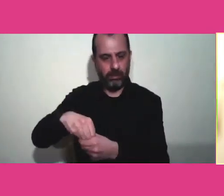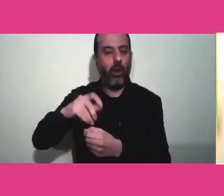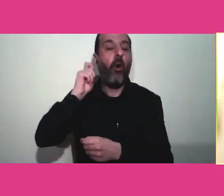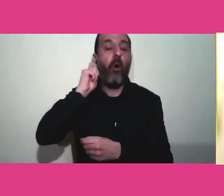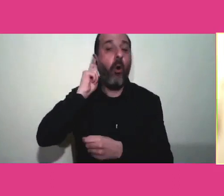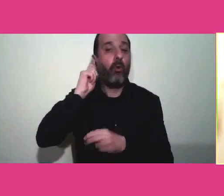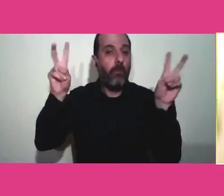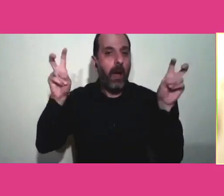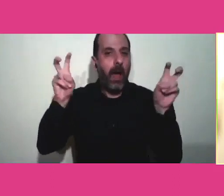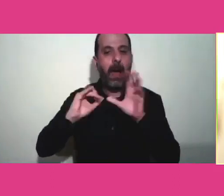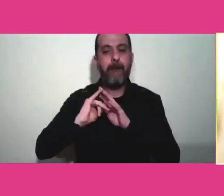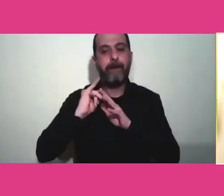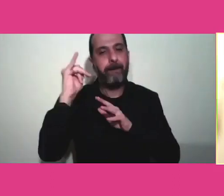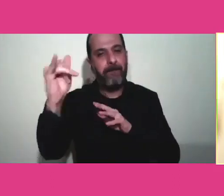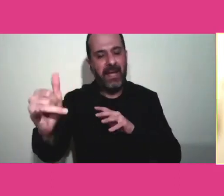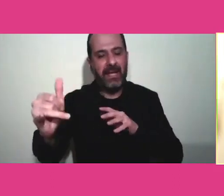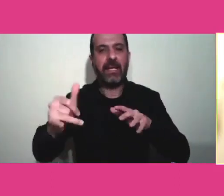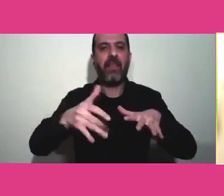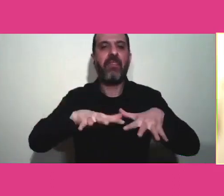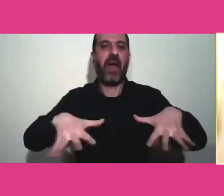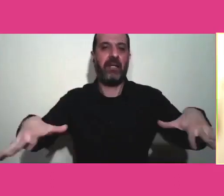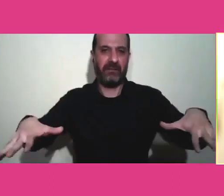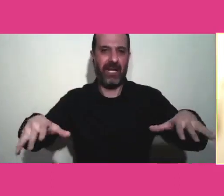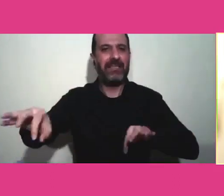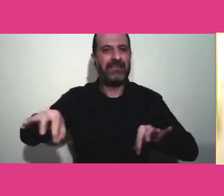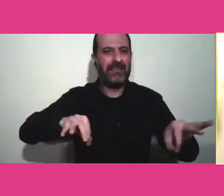με σκηνοθέτη τον Μάρκ Καστίν.